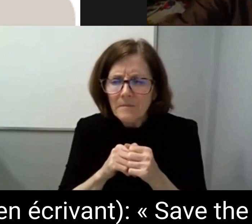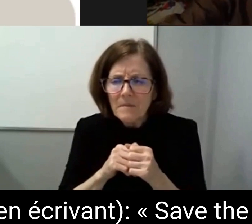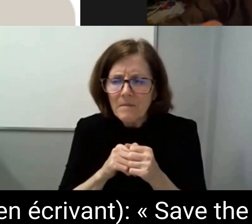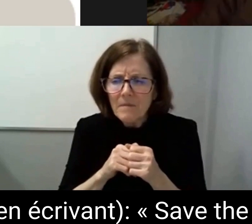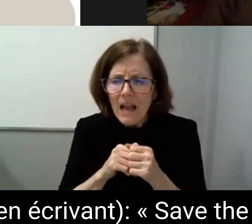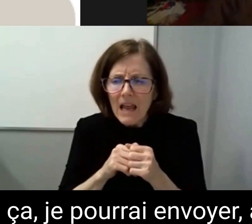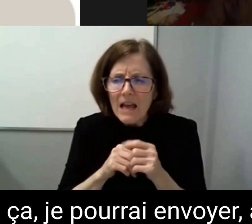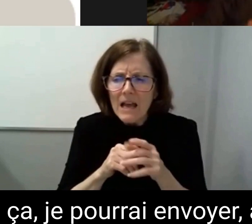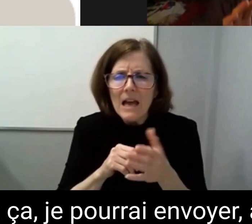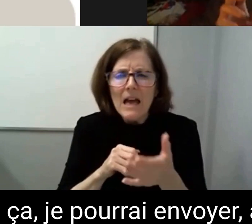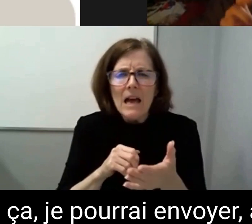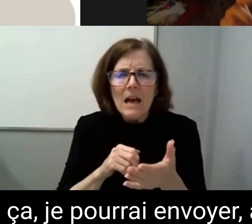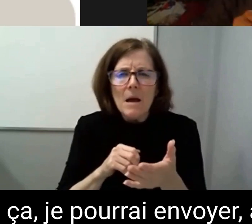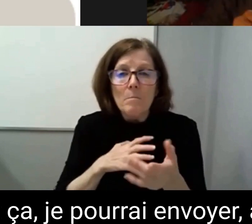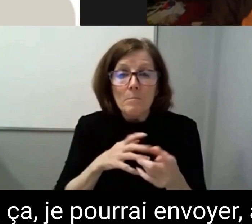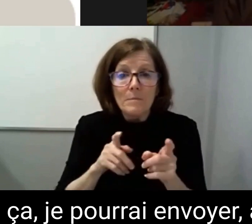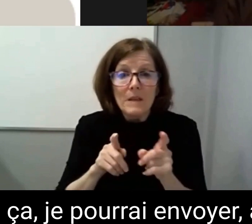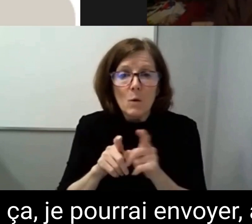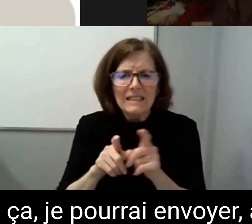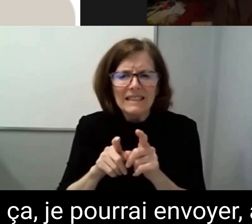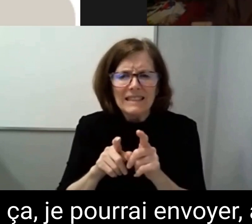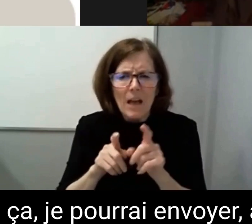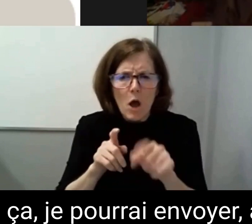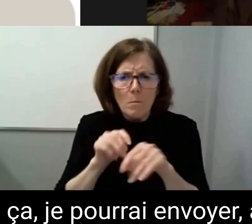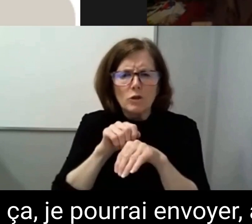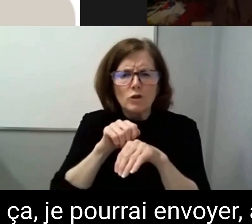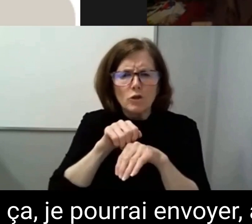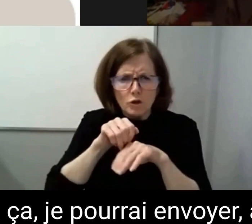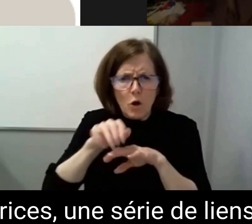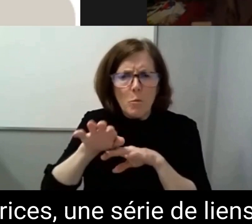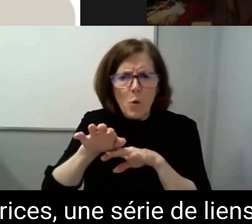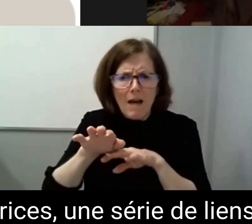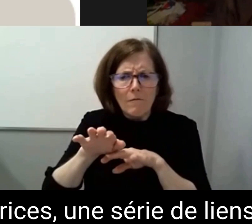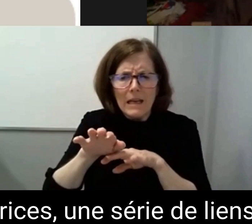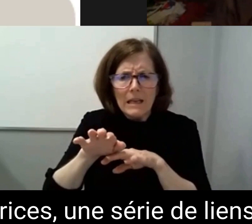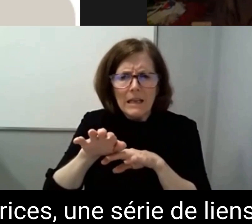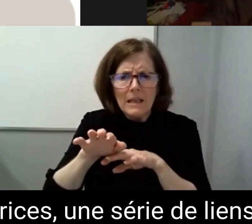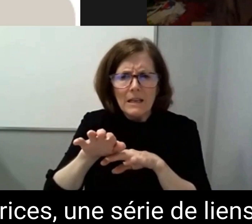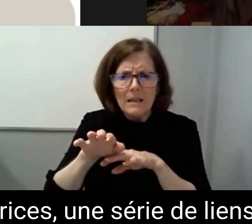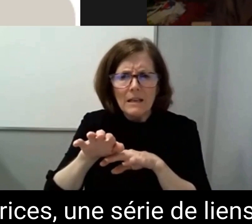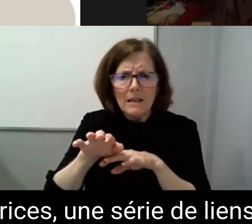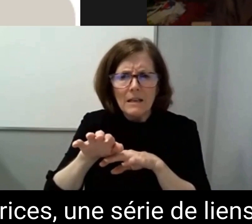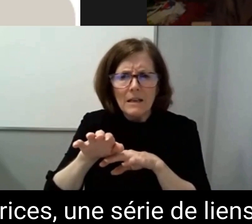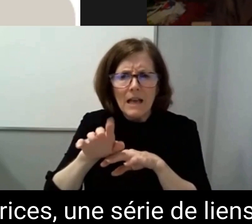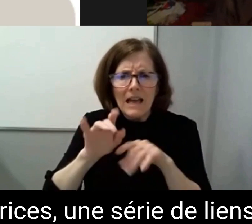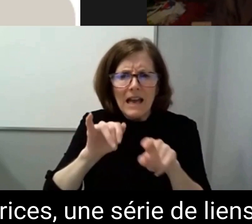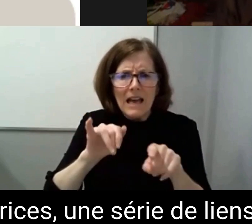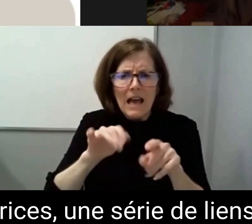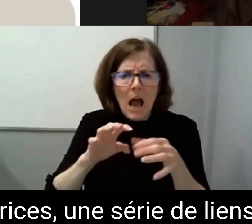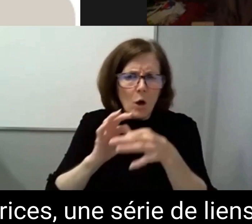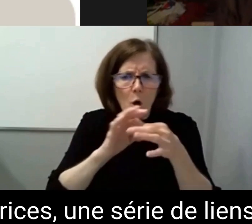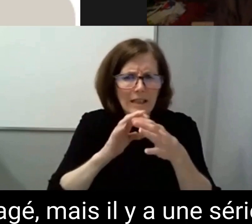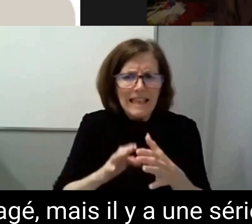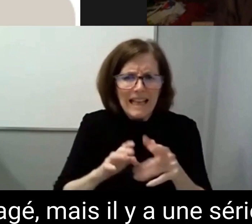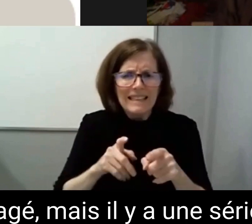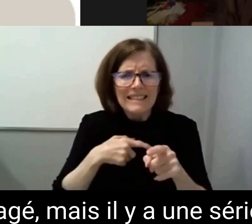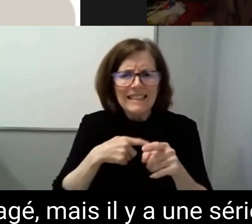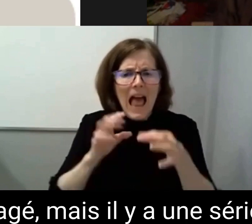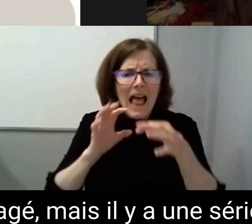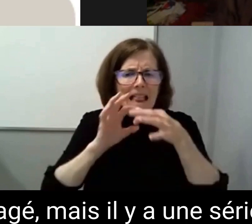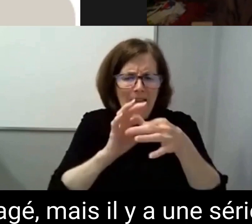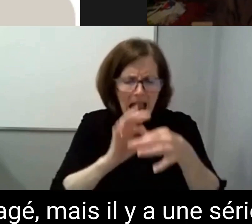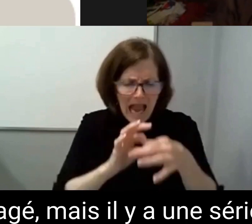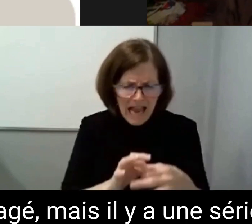Oui. Puis, c'est ça, je pourrais envoyer à travers peut-être vos coordonnatrices une série de liens. Je ne sais plus si j'en ai